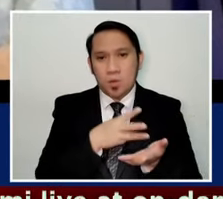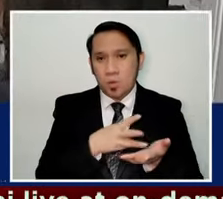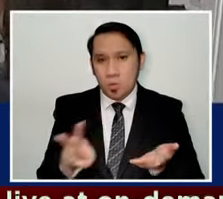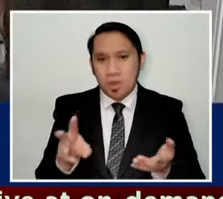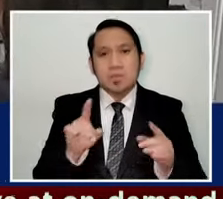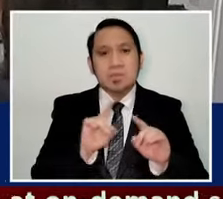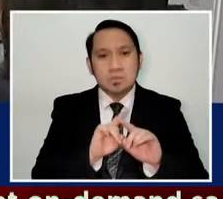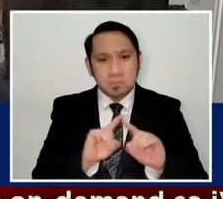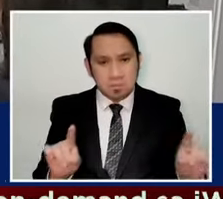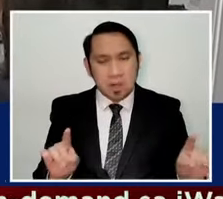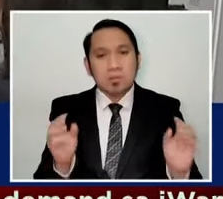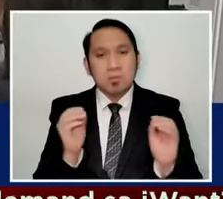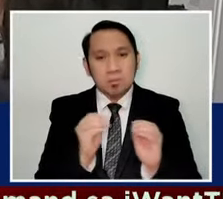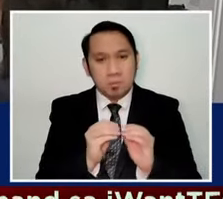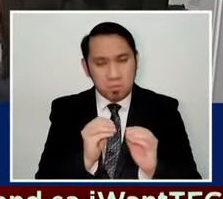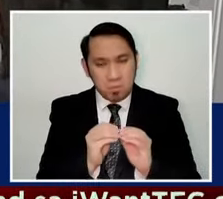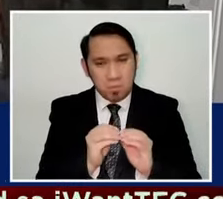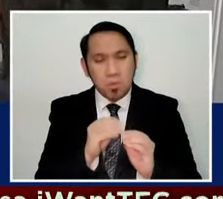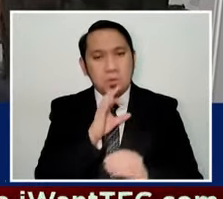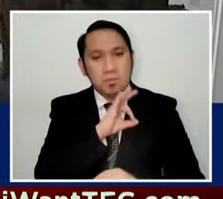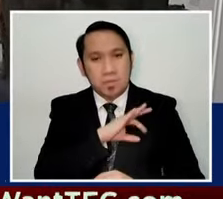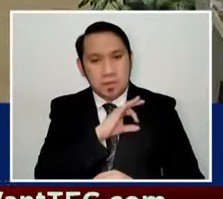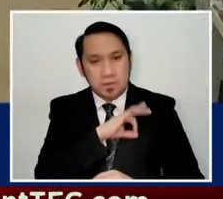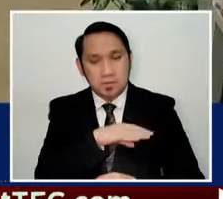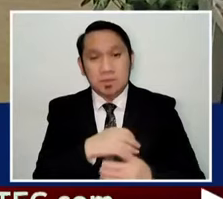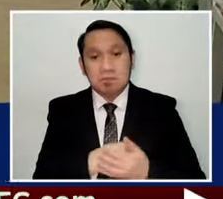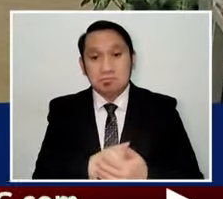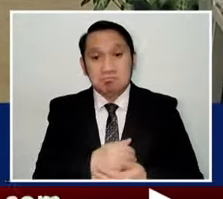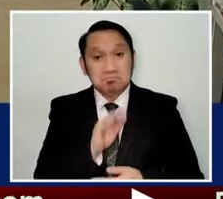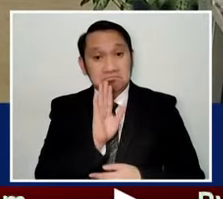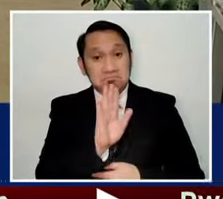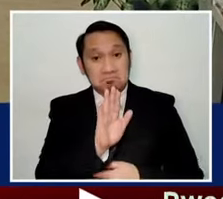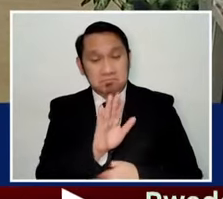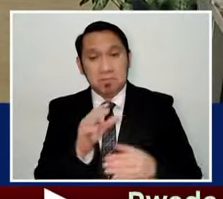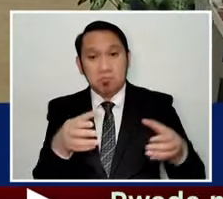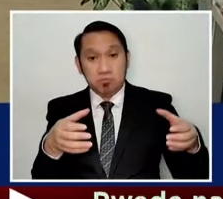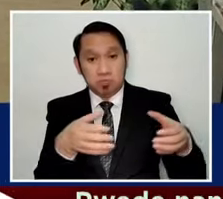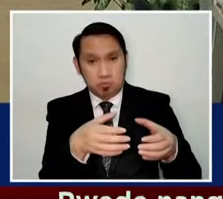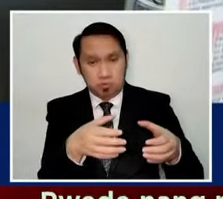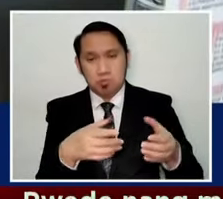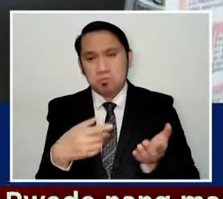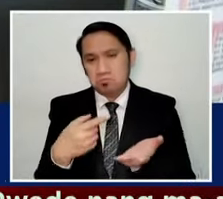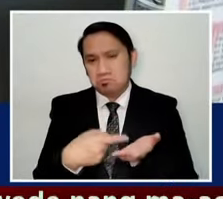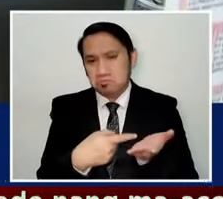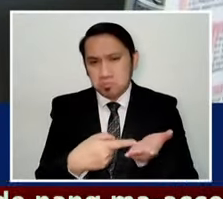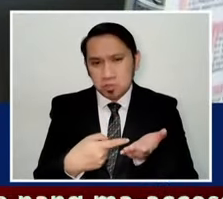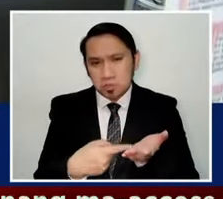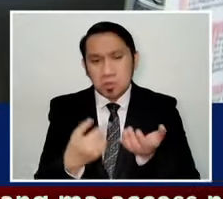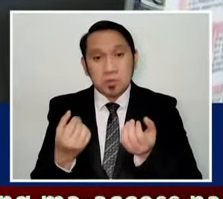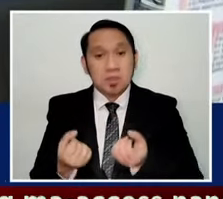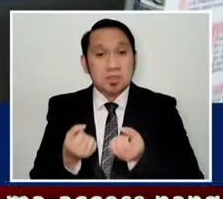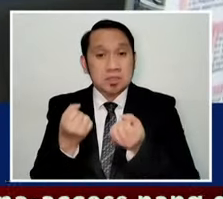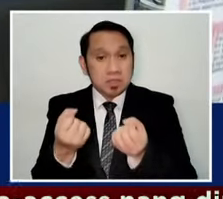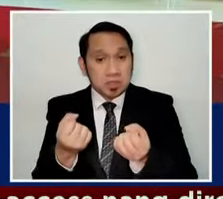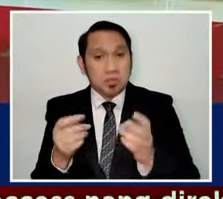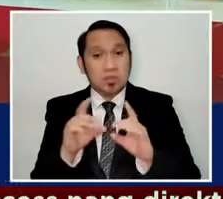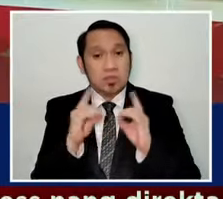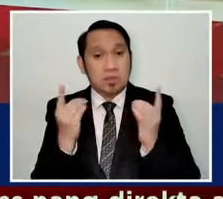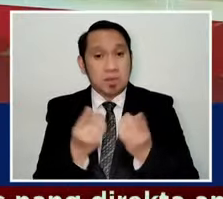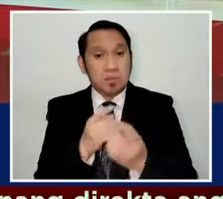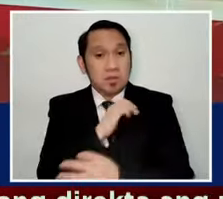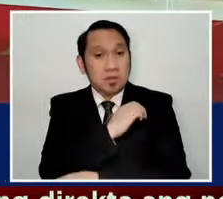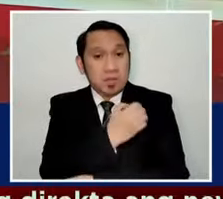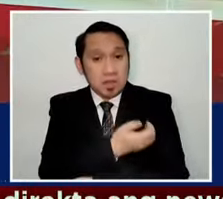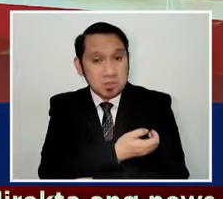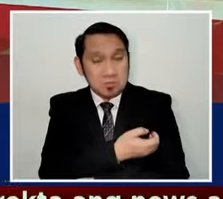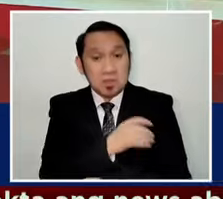output. Pag-uusapan pa ng buong komisyon ang suwestiyon ng DOE kung dapat nga ba itong ipatupad sa